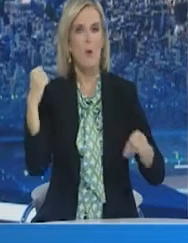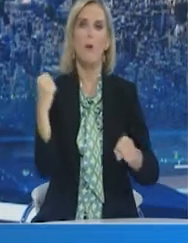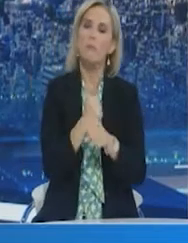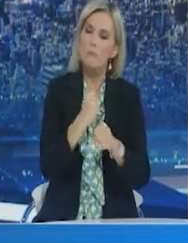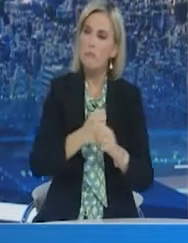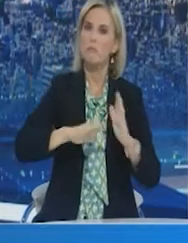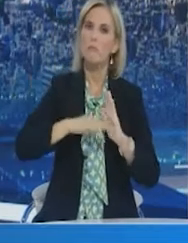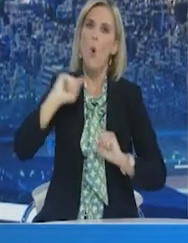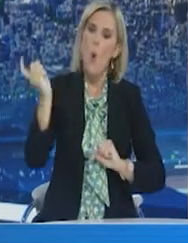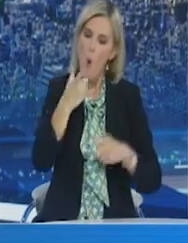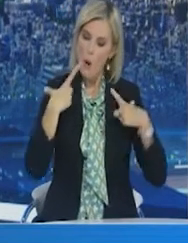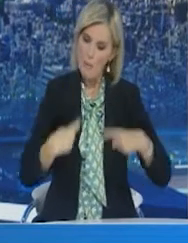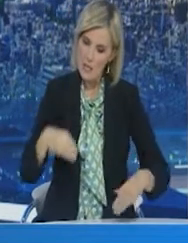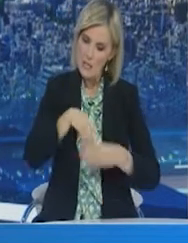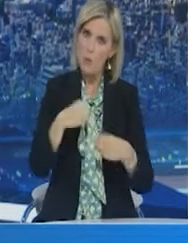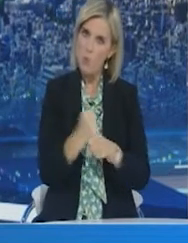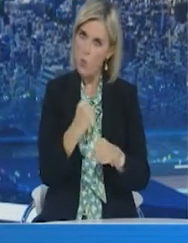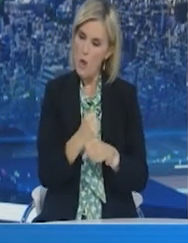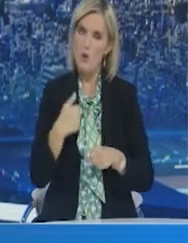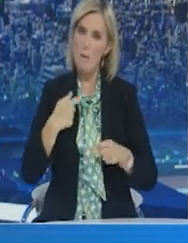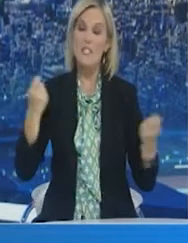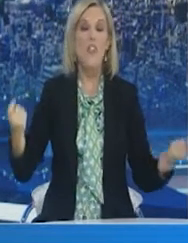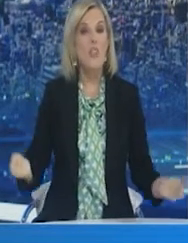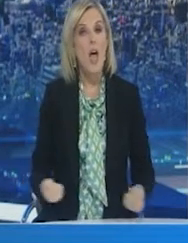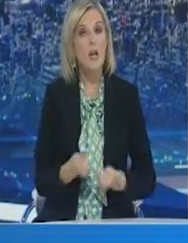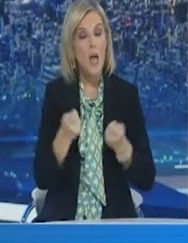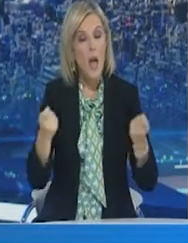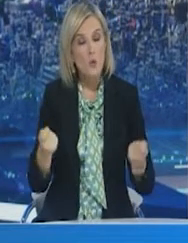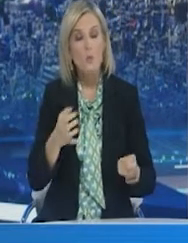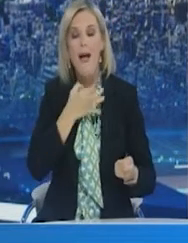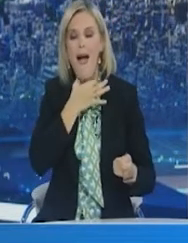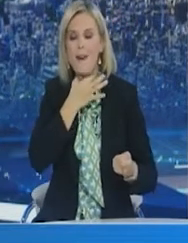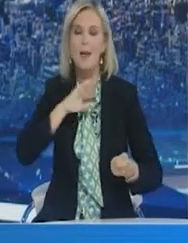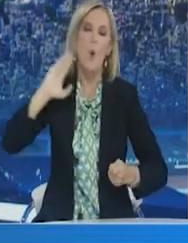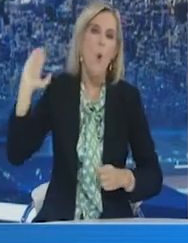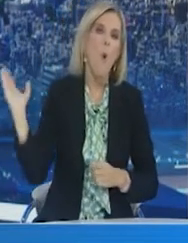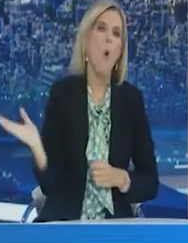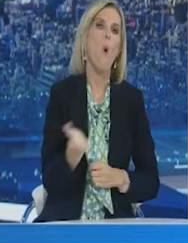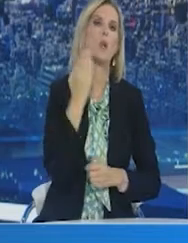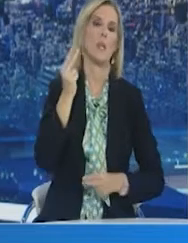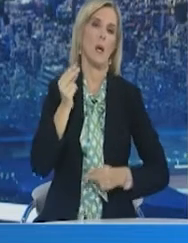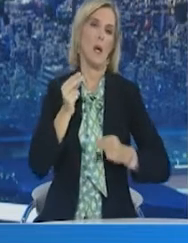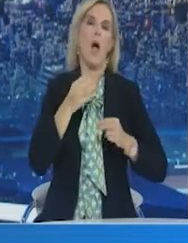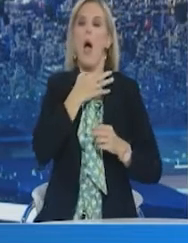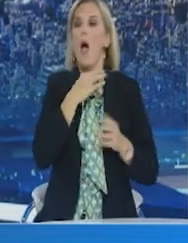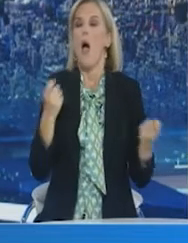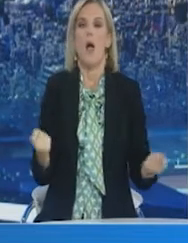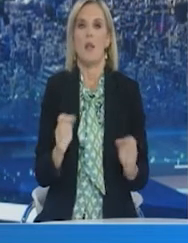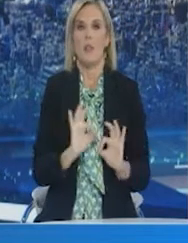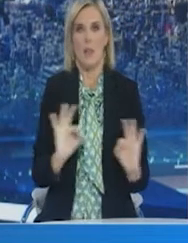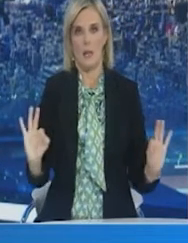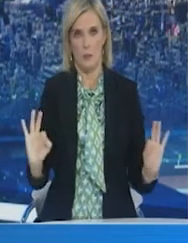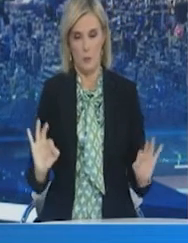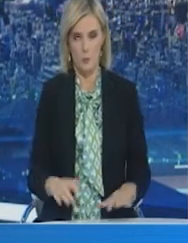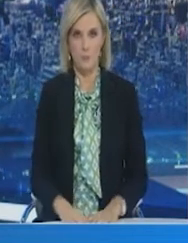εργαζόμενους, όλα τα στελέχη στο Εθνικό Σύστημα Υγείας και θα κάνουμε ό,τι απαιτείται. Η κυβέρνηση και το Υπουργείο Υγείας κάνουν